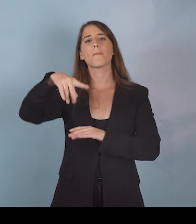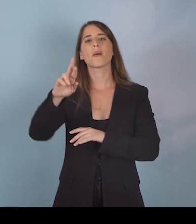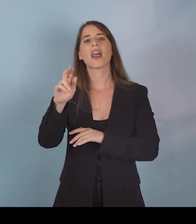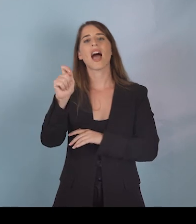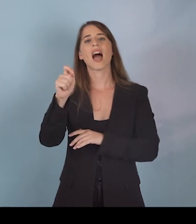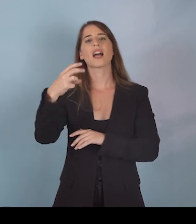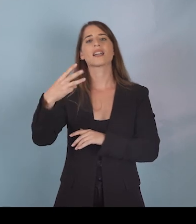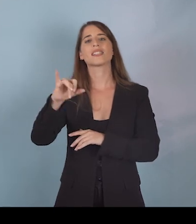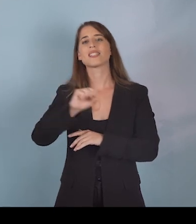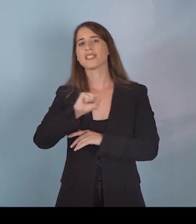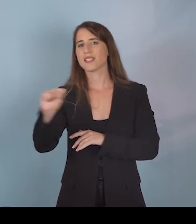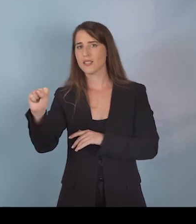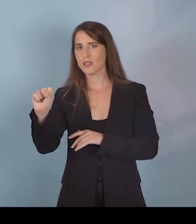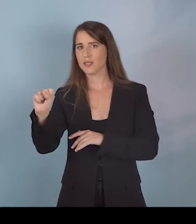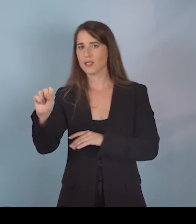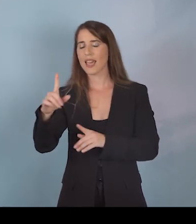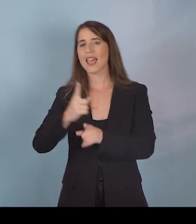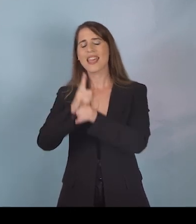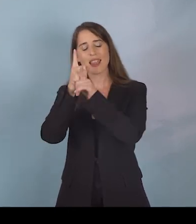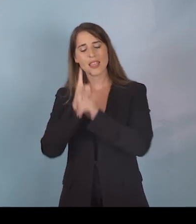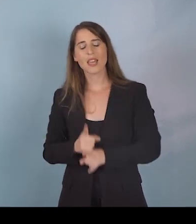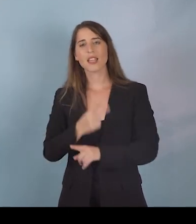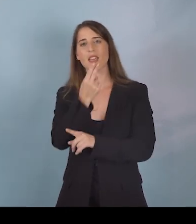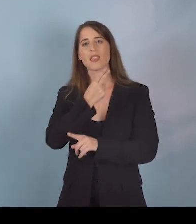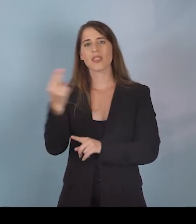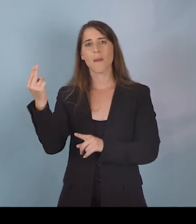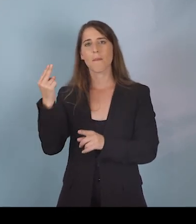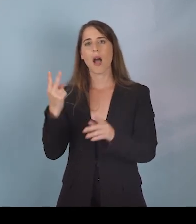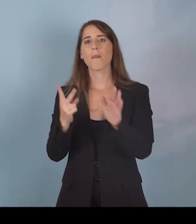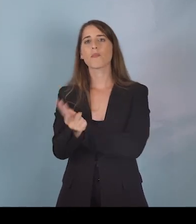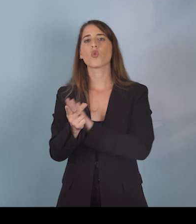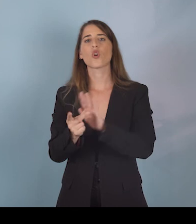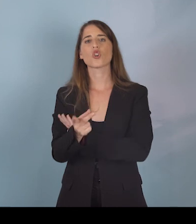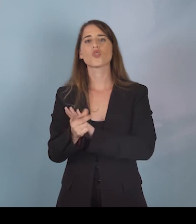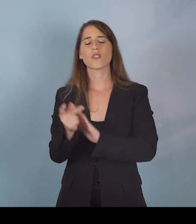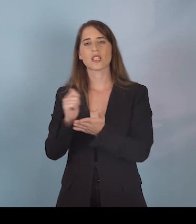στην πράξη, ιδιαίτερα πάνω στο κομμάτι των ΛΟΑΤΚΙ προσφύγων,